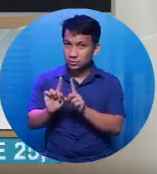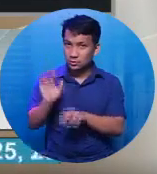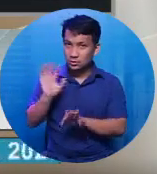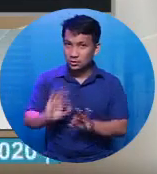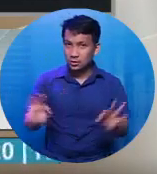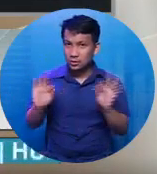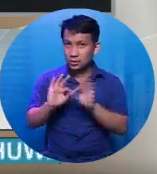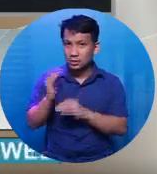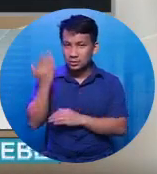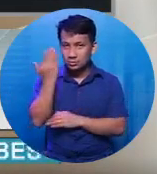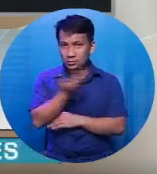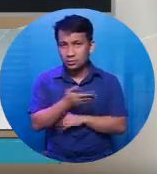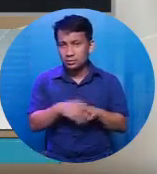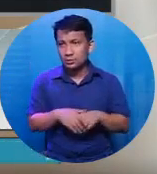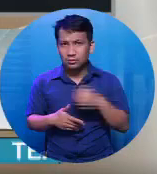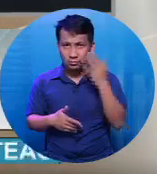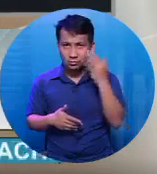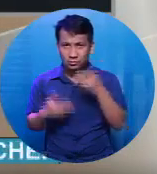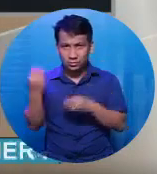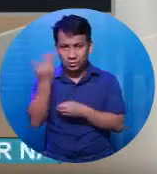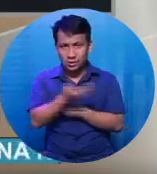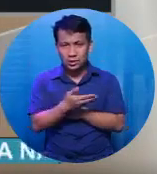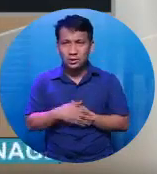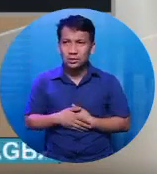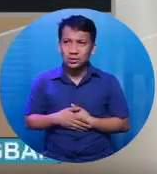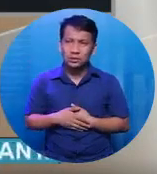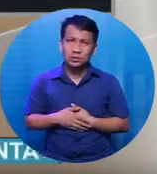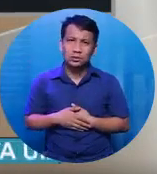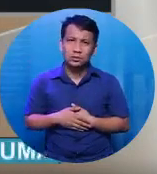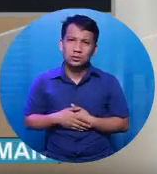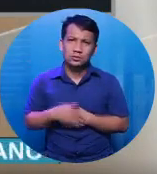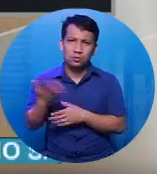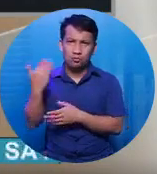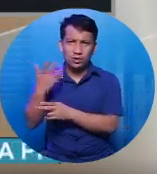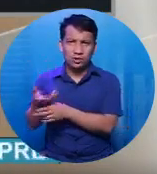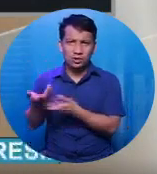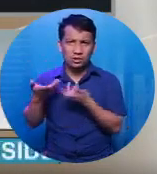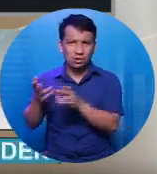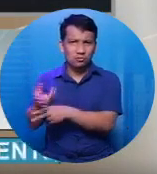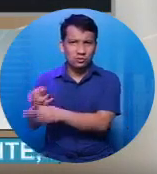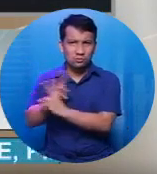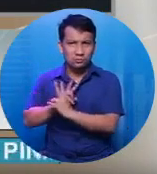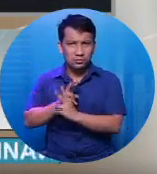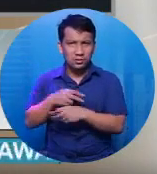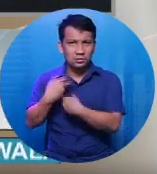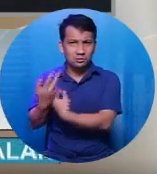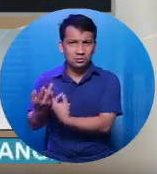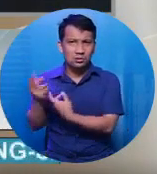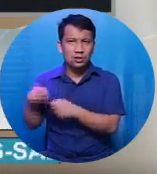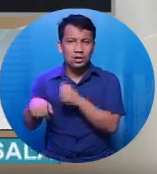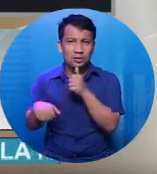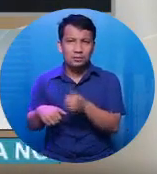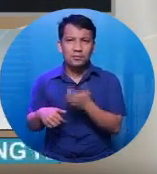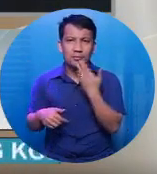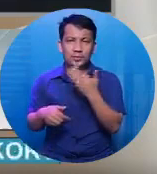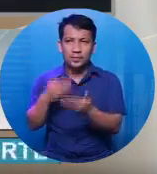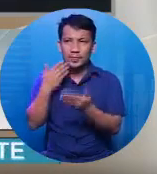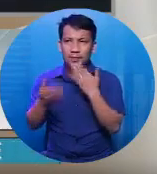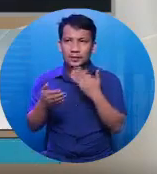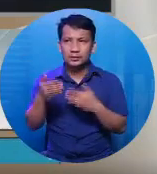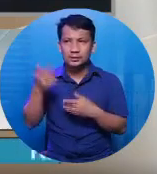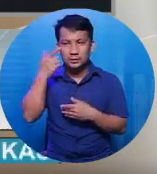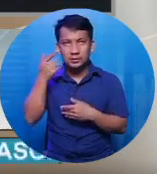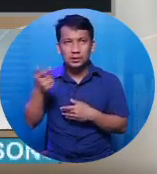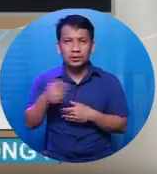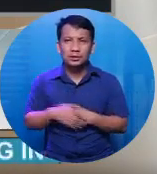Very na po yan. Bakit pumayag yung dalawang party na maghiraman sila ng damit? Ayun. Salamat, Attorney Garrett.